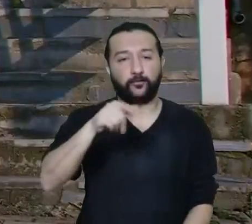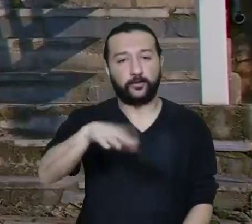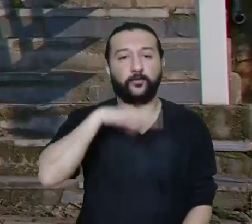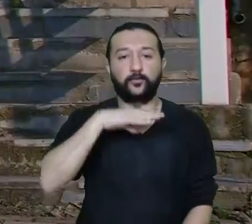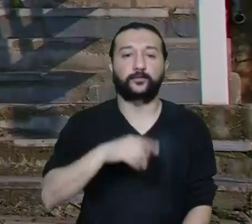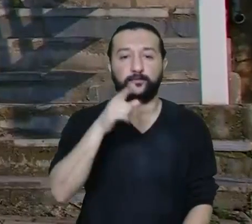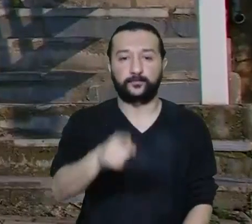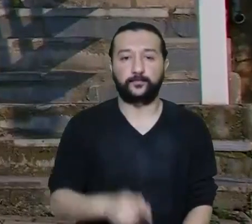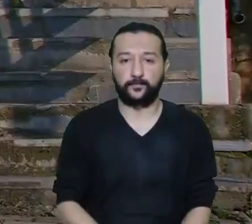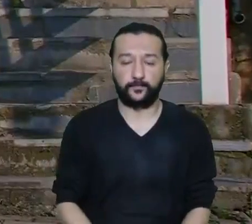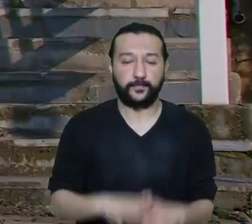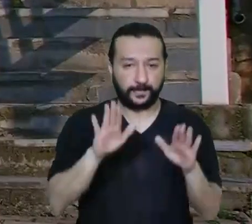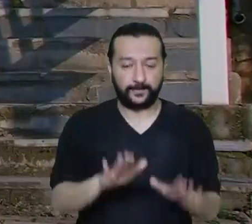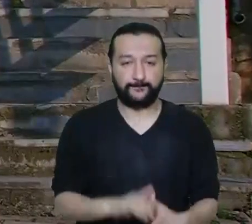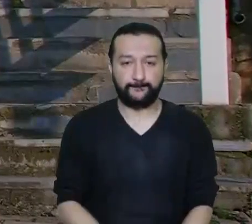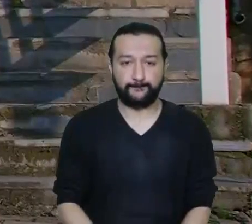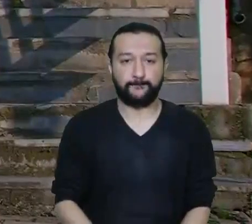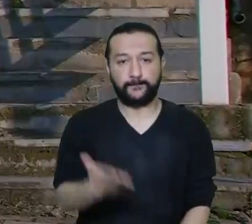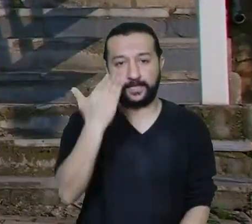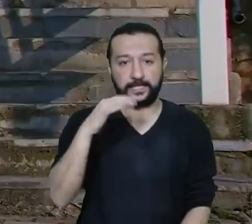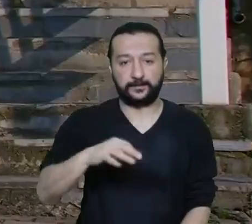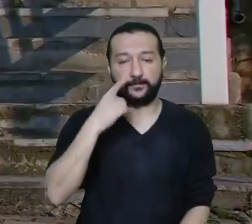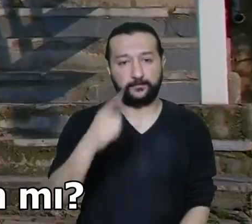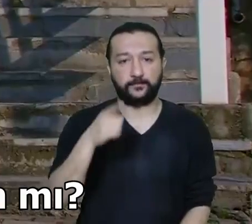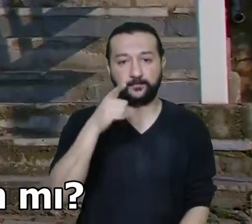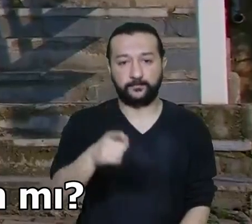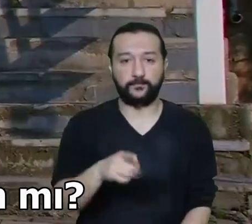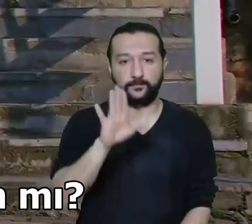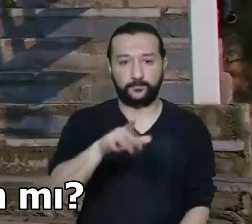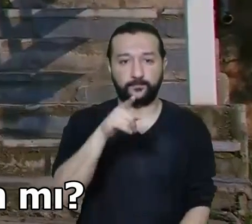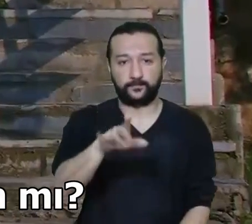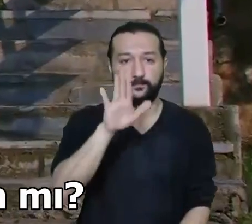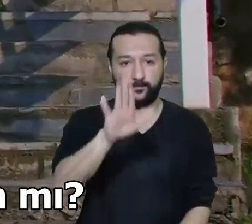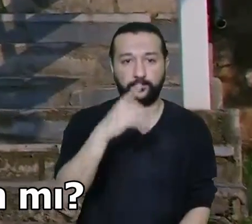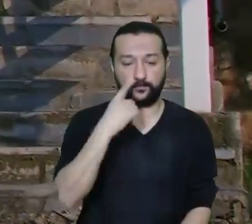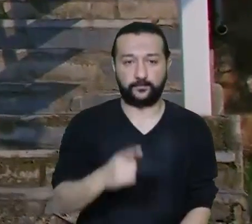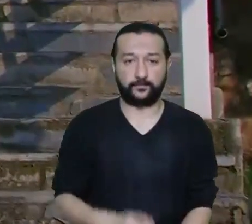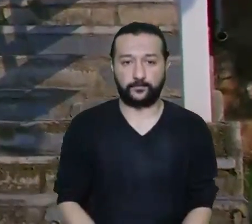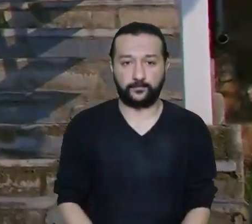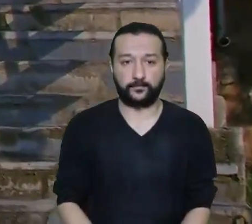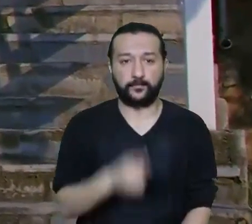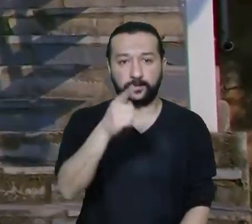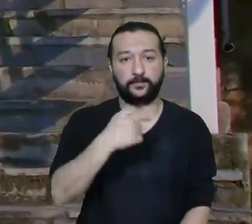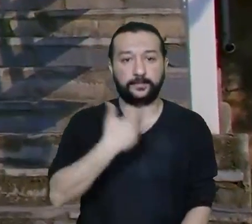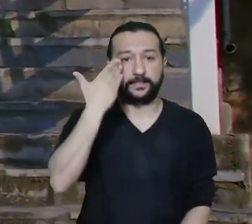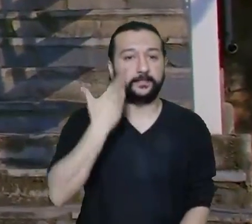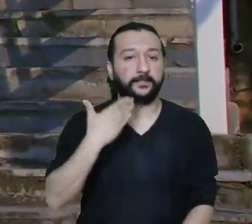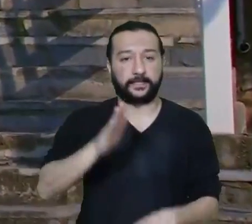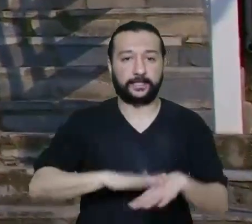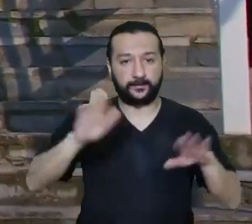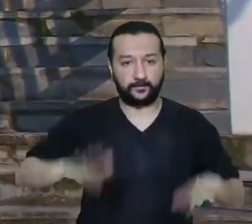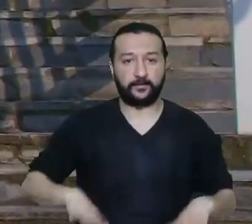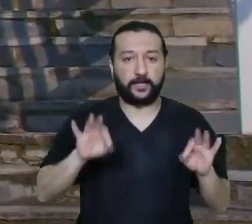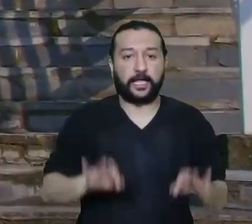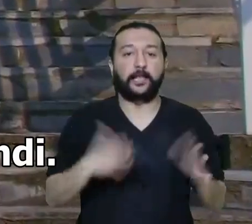al. Tamam. Gel şimdi şöyle. Şöyle gel dur, tamam mı? Hah. Bizi izle. İndir kollarını,